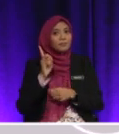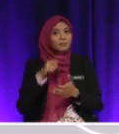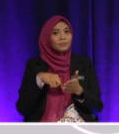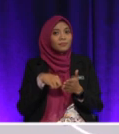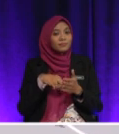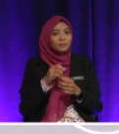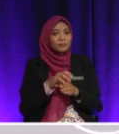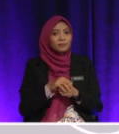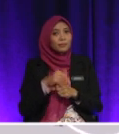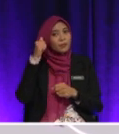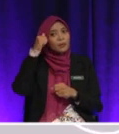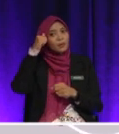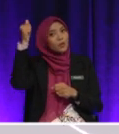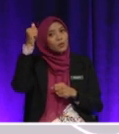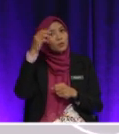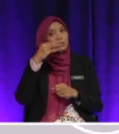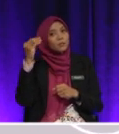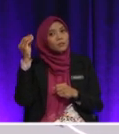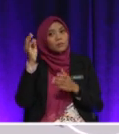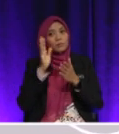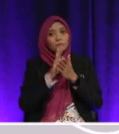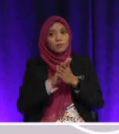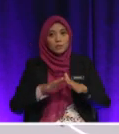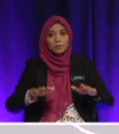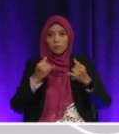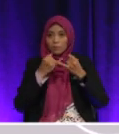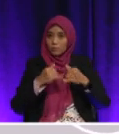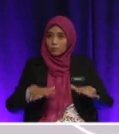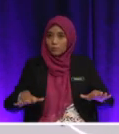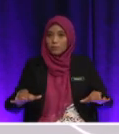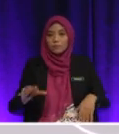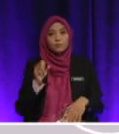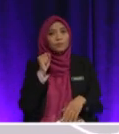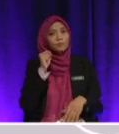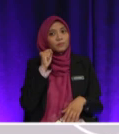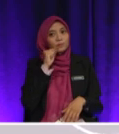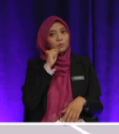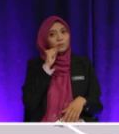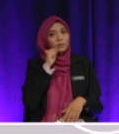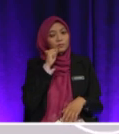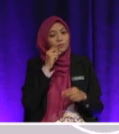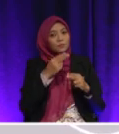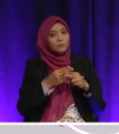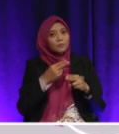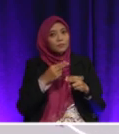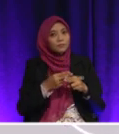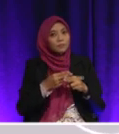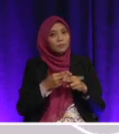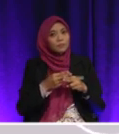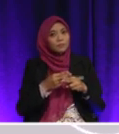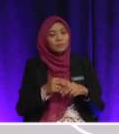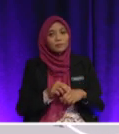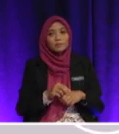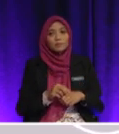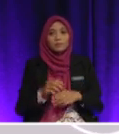assalamualaikum dan selamat sejahtera Siti nurzina nama diberi tampil berucap